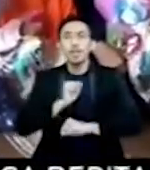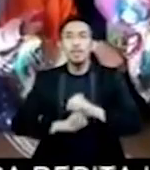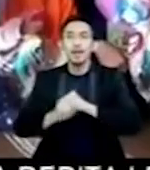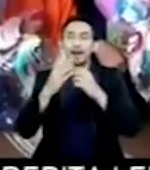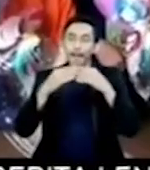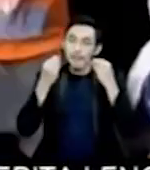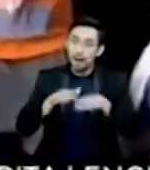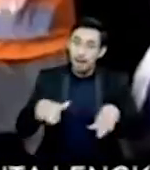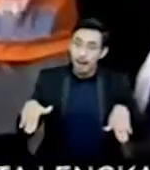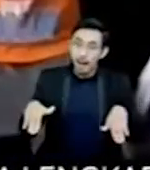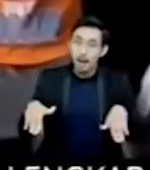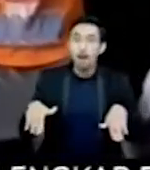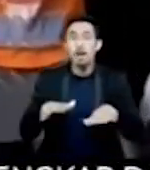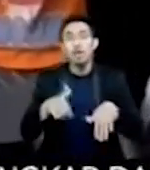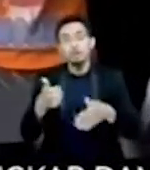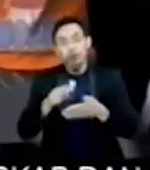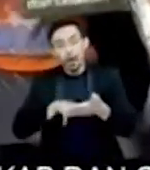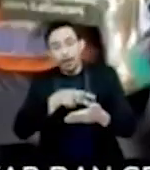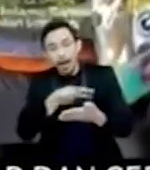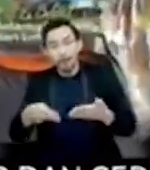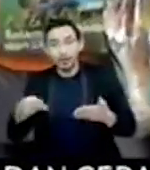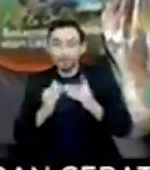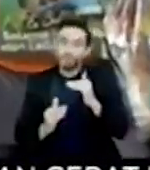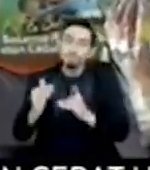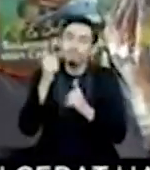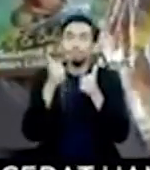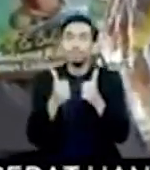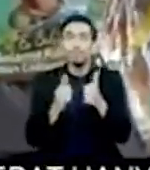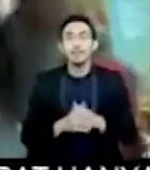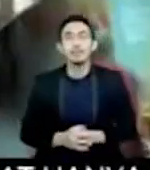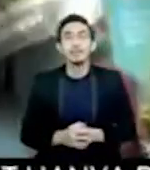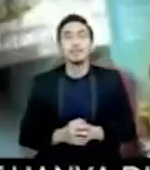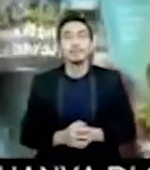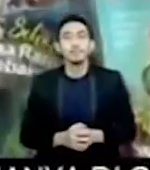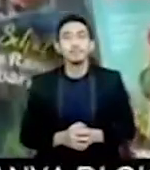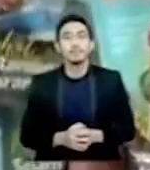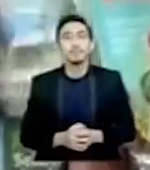literasi anak agar lebih baik. Dari Tangerang Selatan, Nunung Purnomo, iNews, melaporkan.